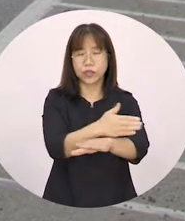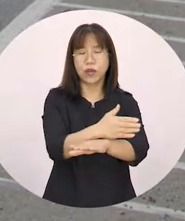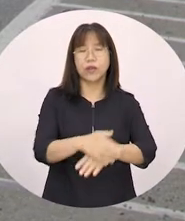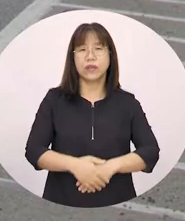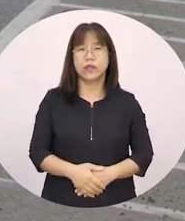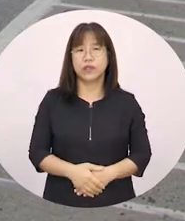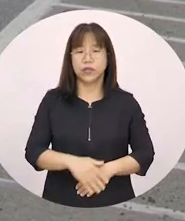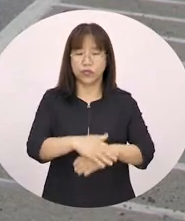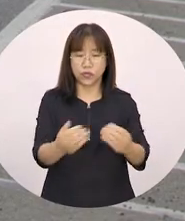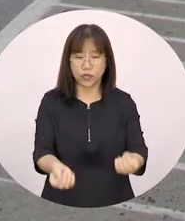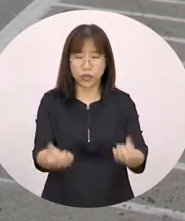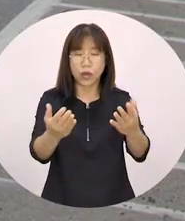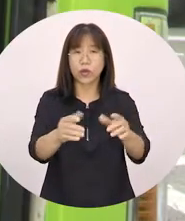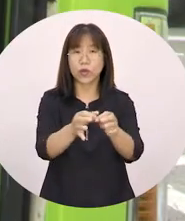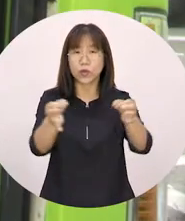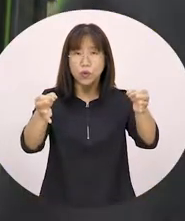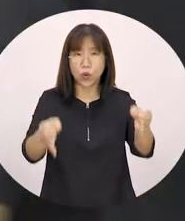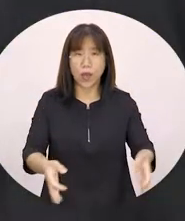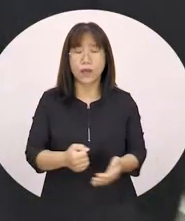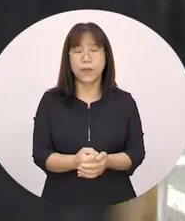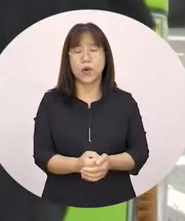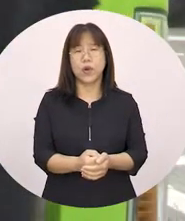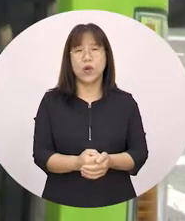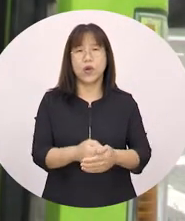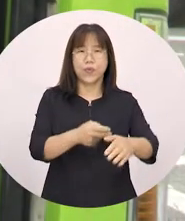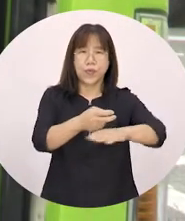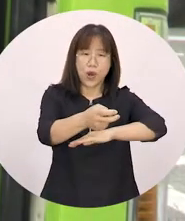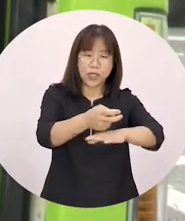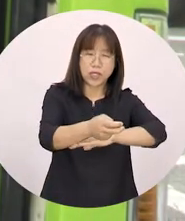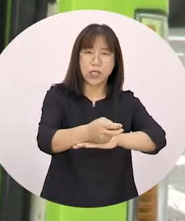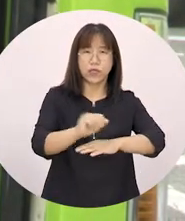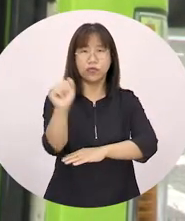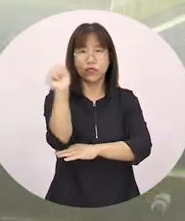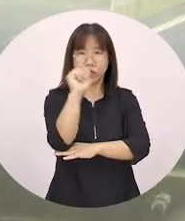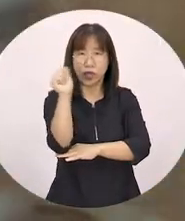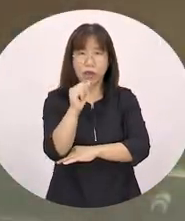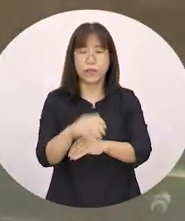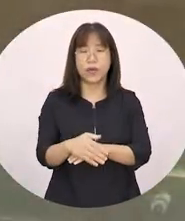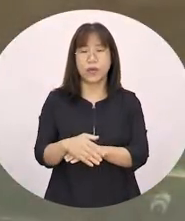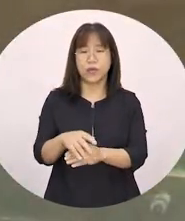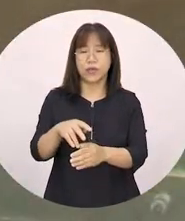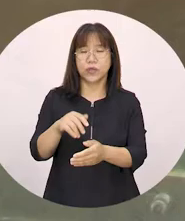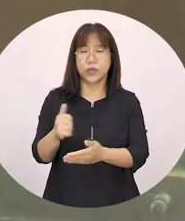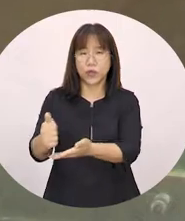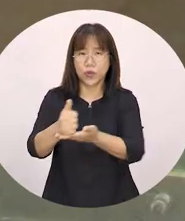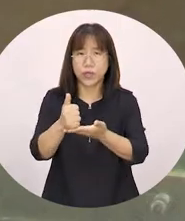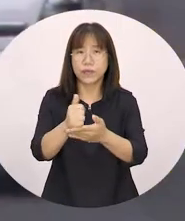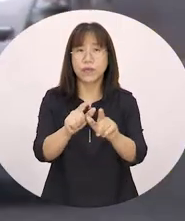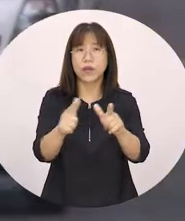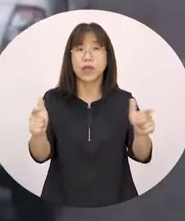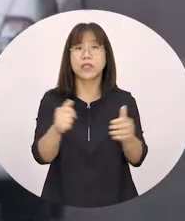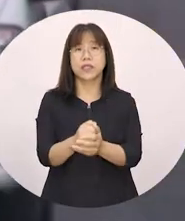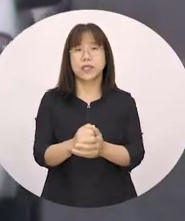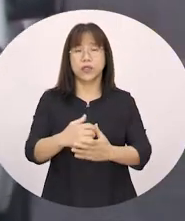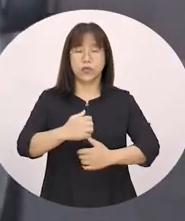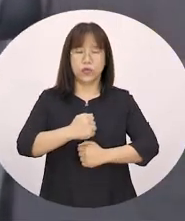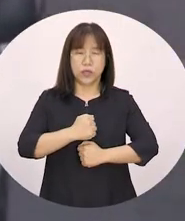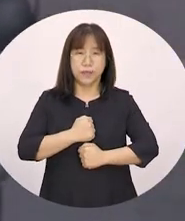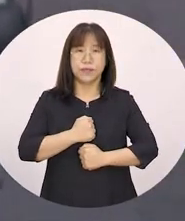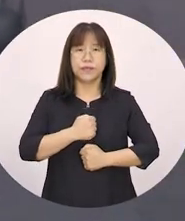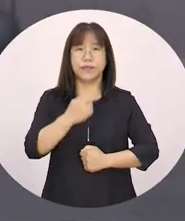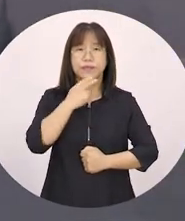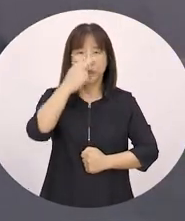됩니다 또 추석 연휴기간 대중교통 운전자나 승객 되게 개인위생 수칙 준수 여부에 대한 점검은 물론